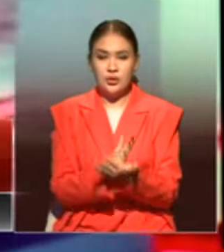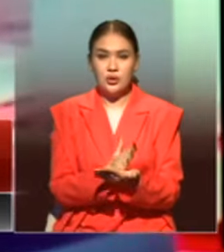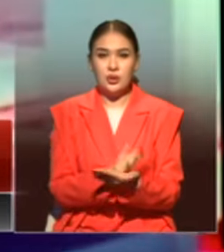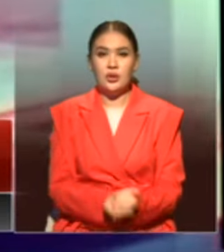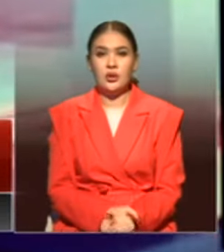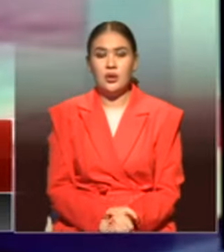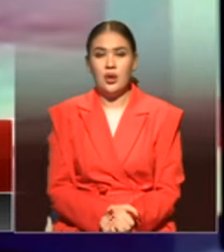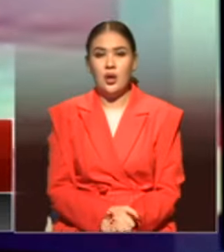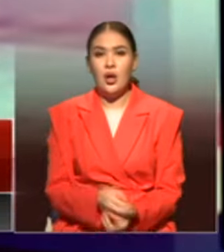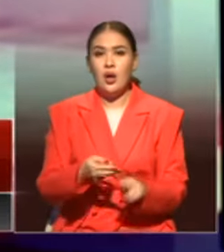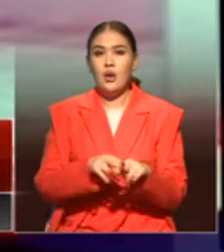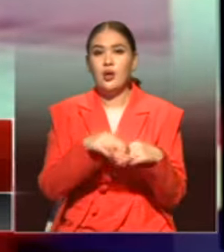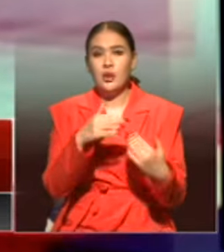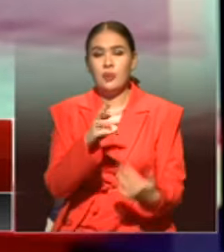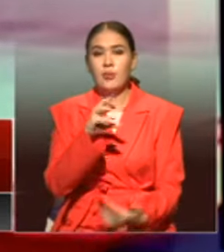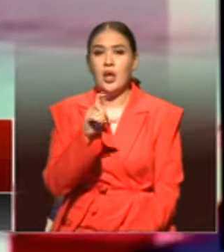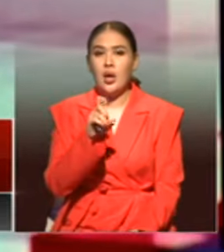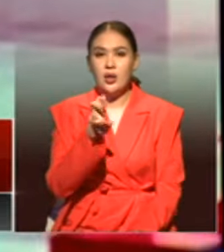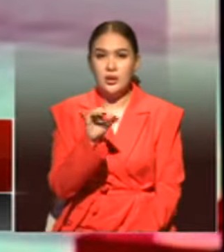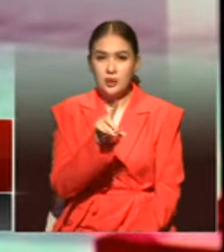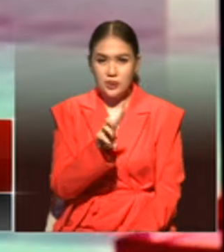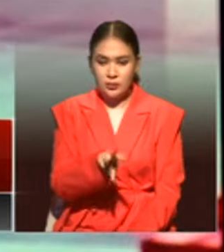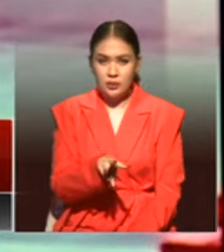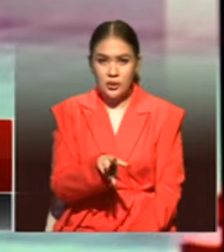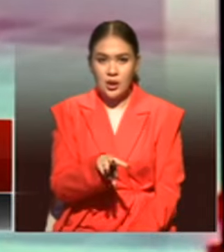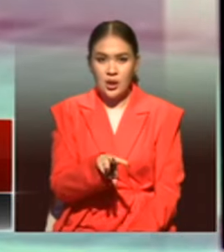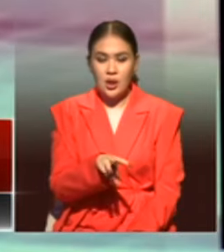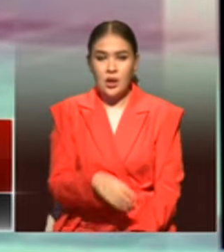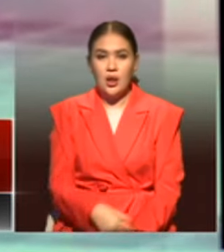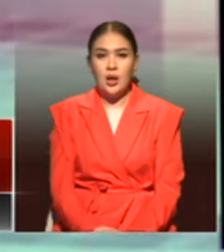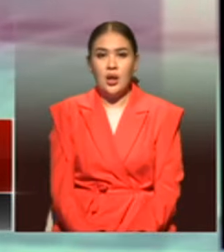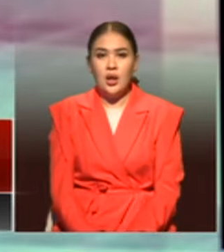Ол механизм